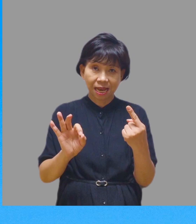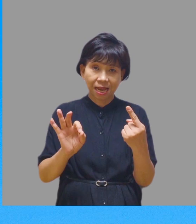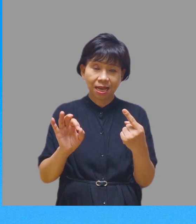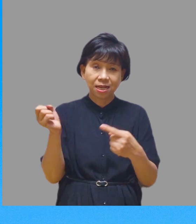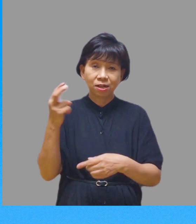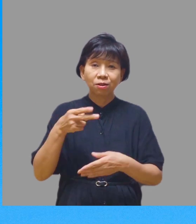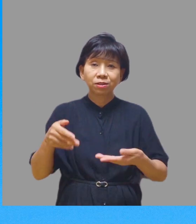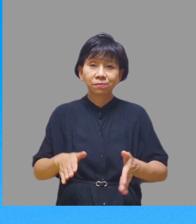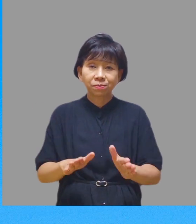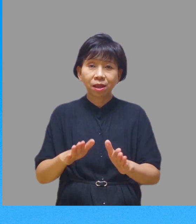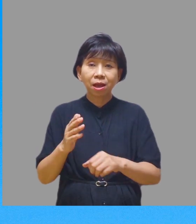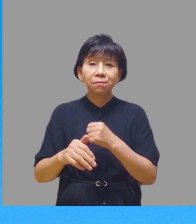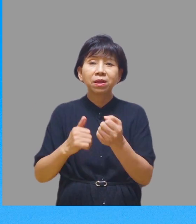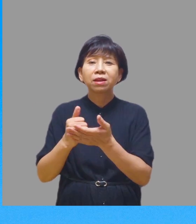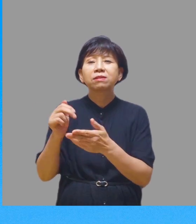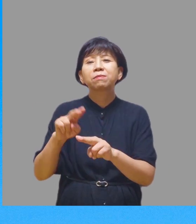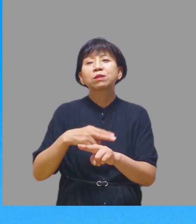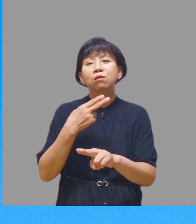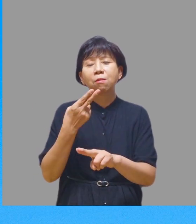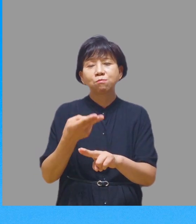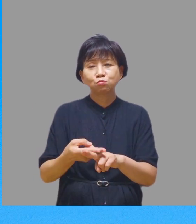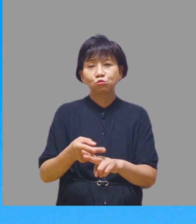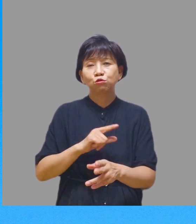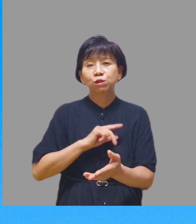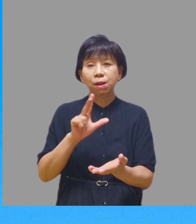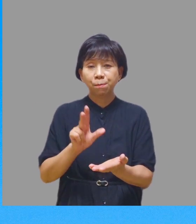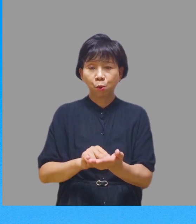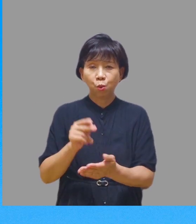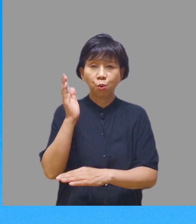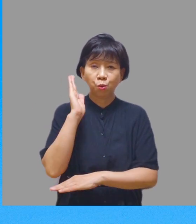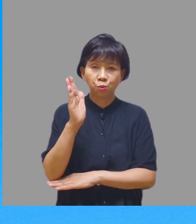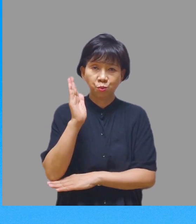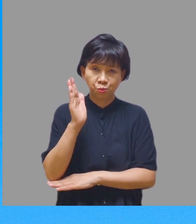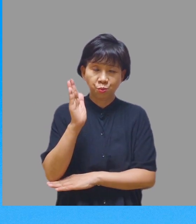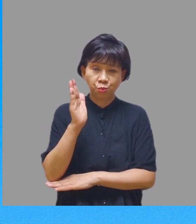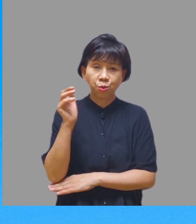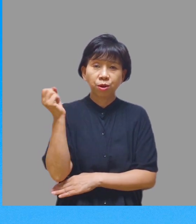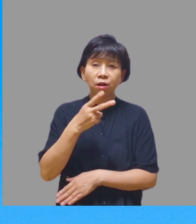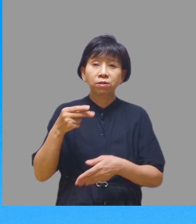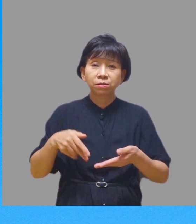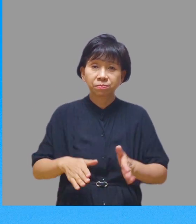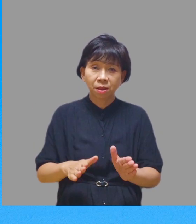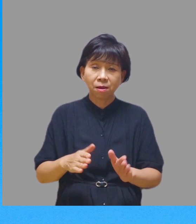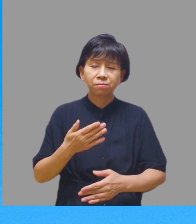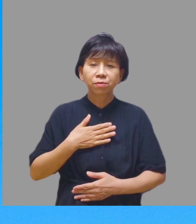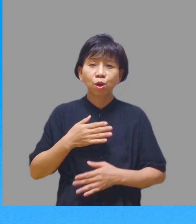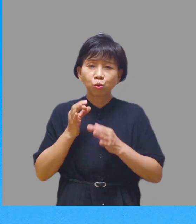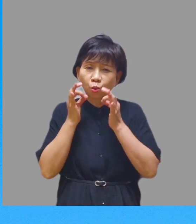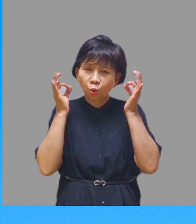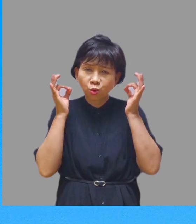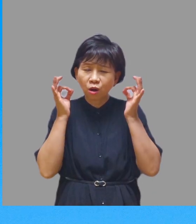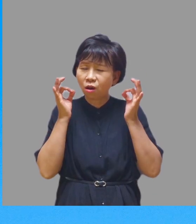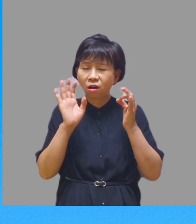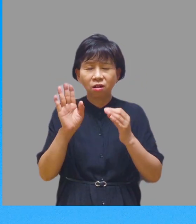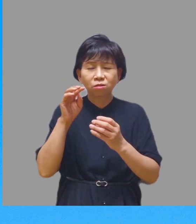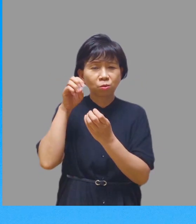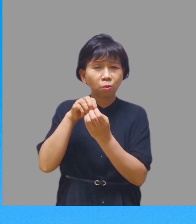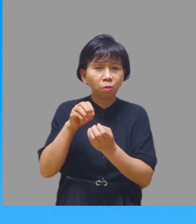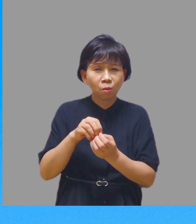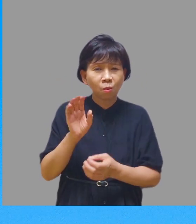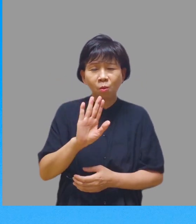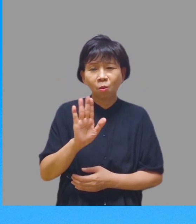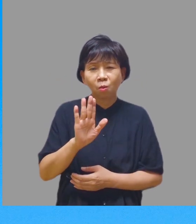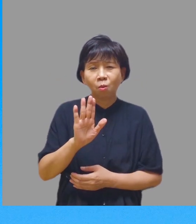하나님의 선물입니다 라는 제목으로, 거듭남이 우리의 노력도 아니고 혈통으로 되는 것도